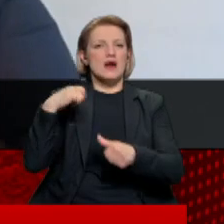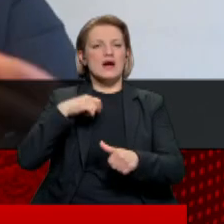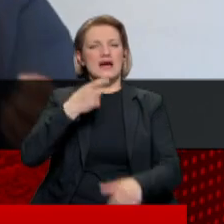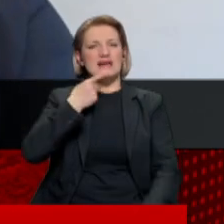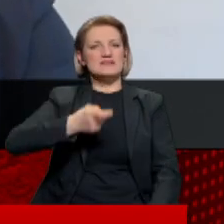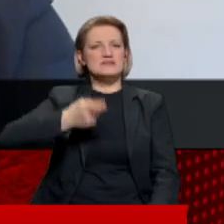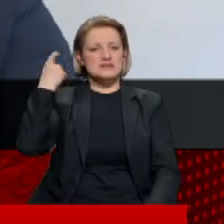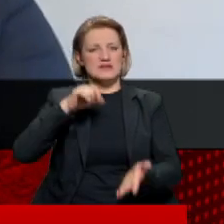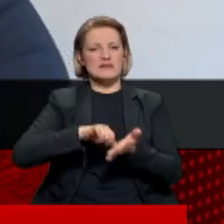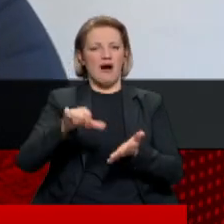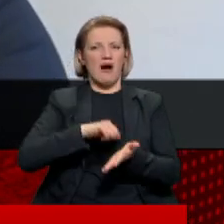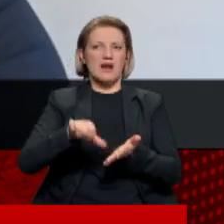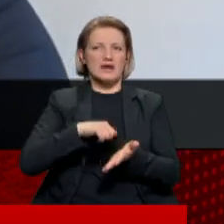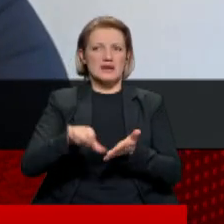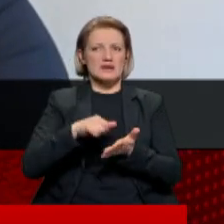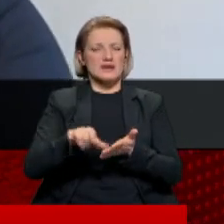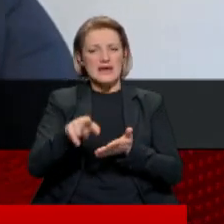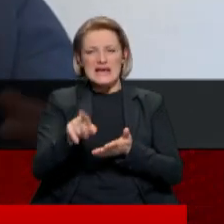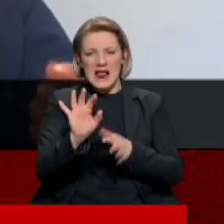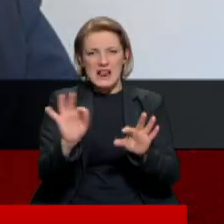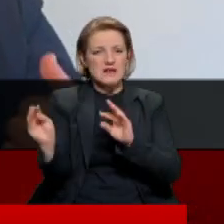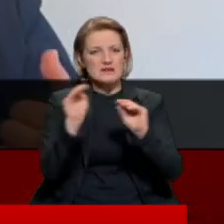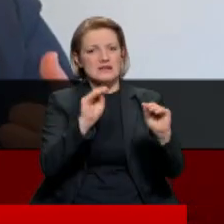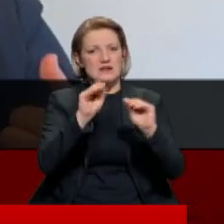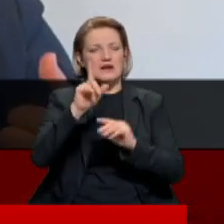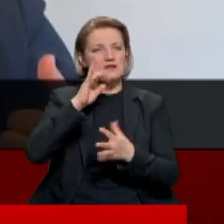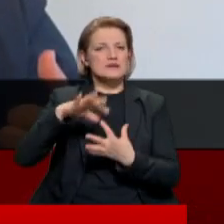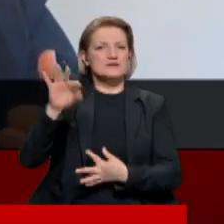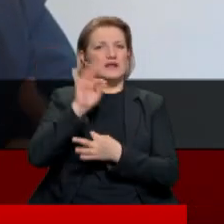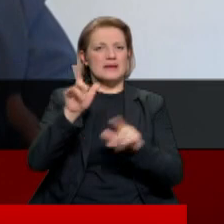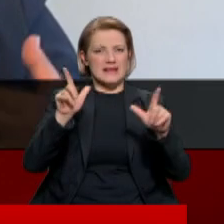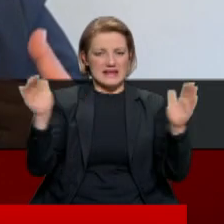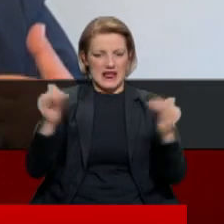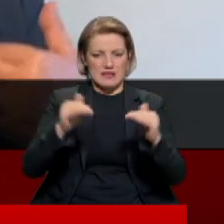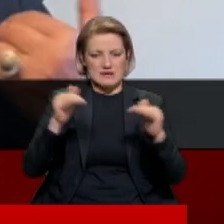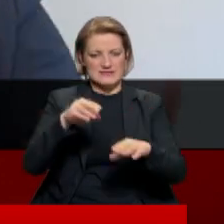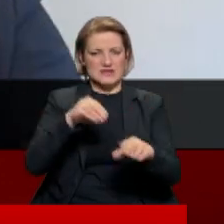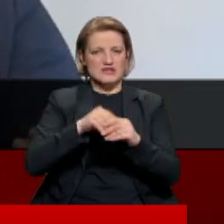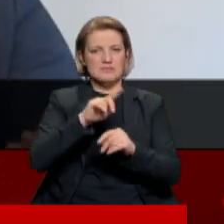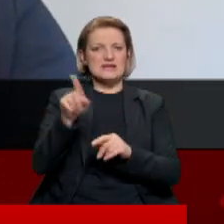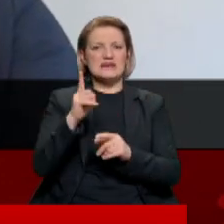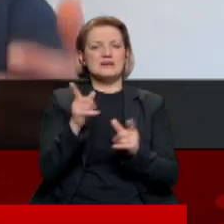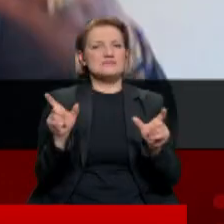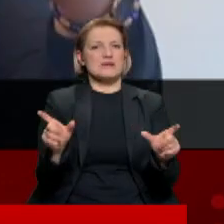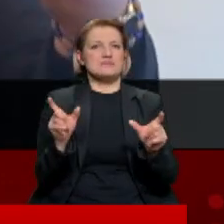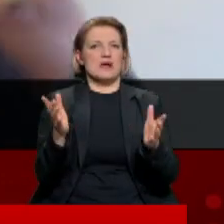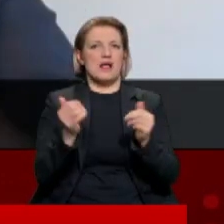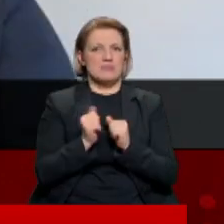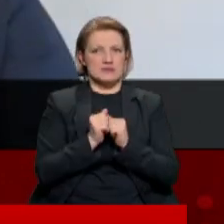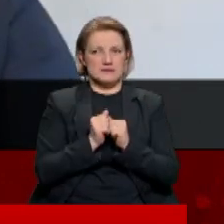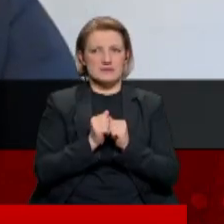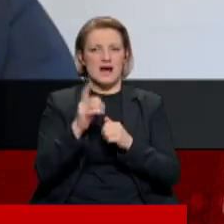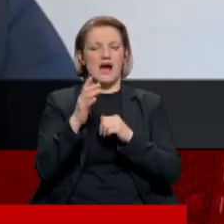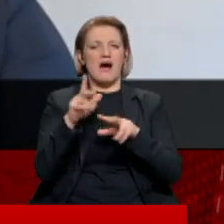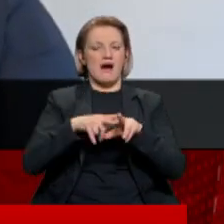eski tarihi dokularımızı yerine koymalıyız. İnsanlarımızın gelmesi için de bir takım tedbirler almalıyız. Evet,